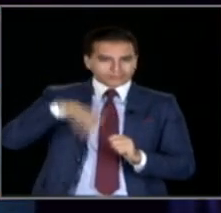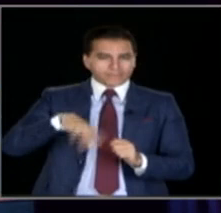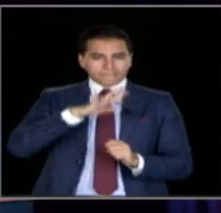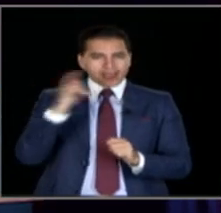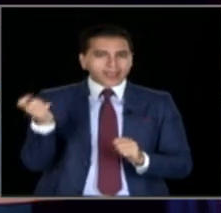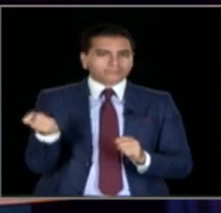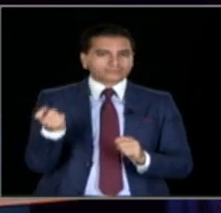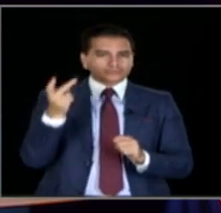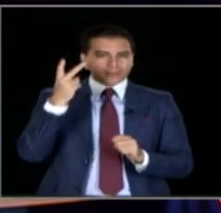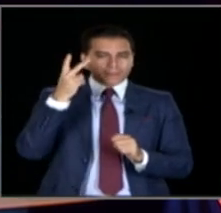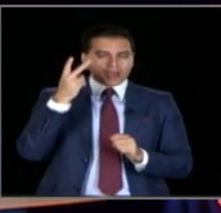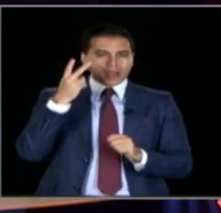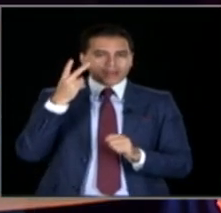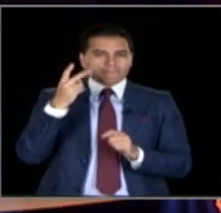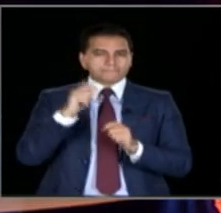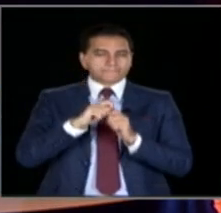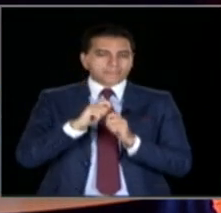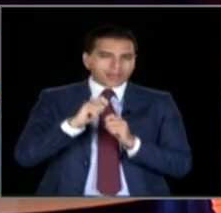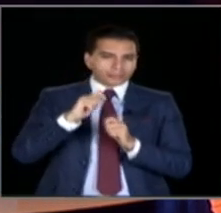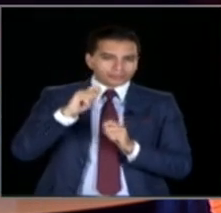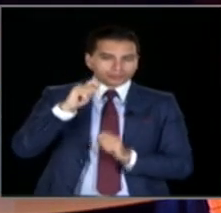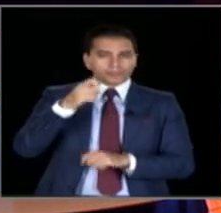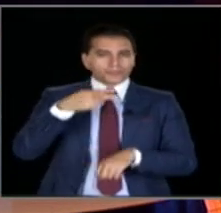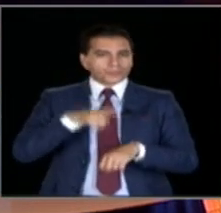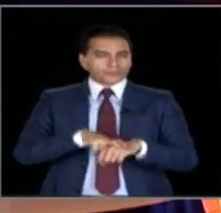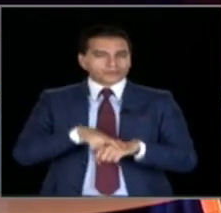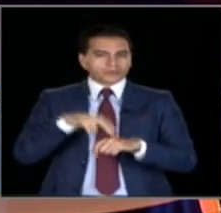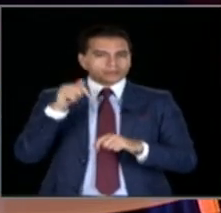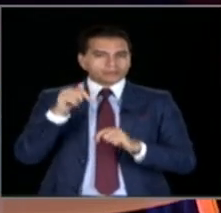بتغطي مساحة 6.6 كيلومتر مربع.